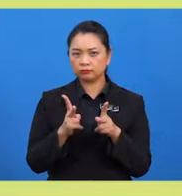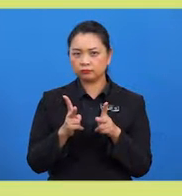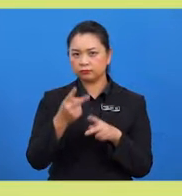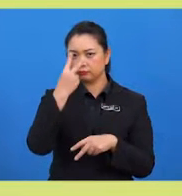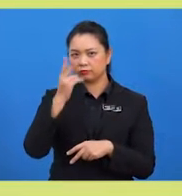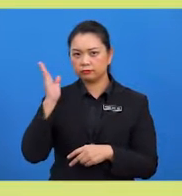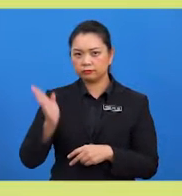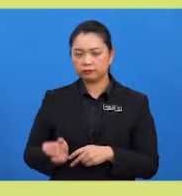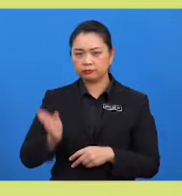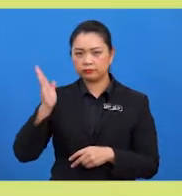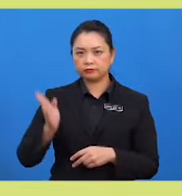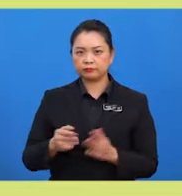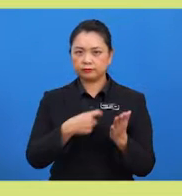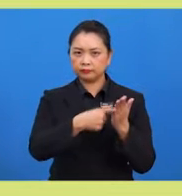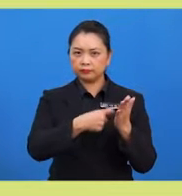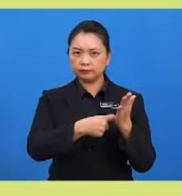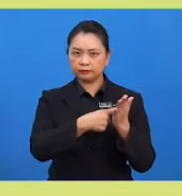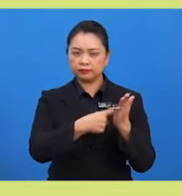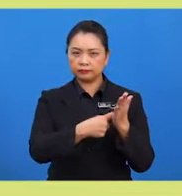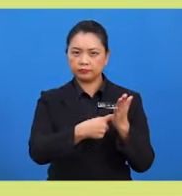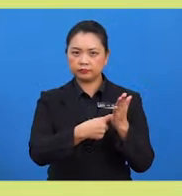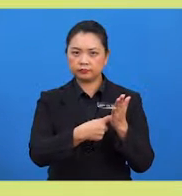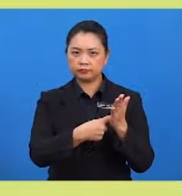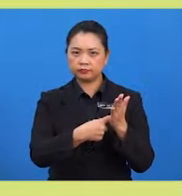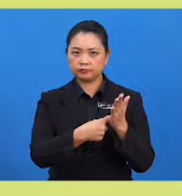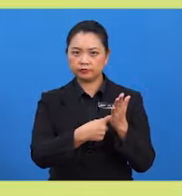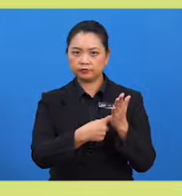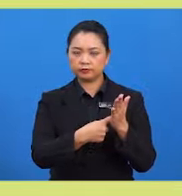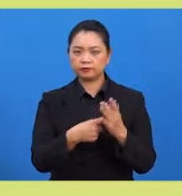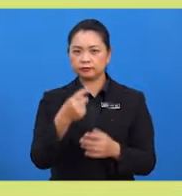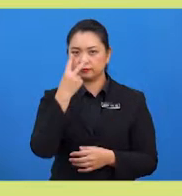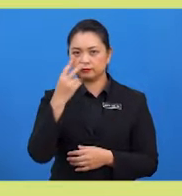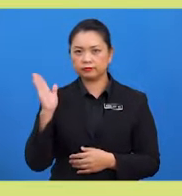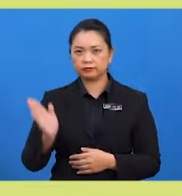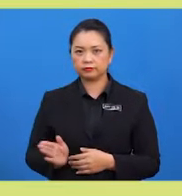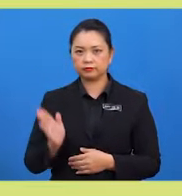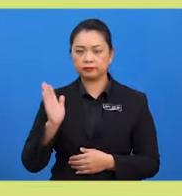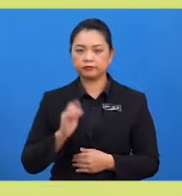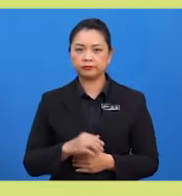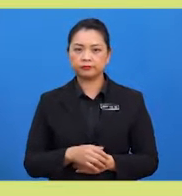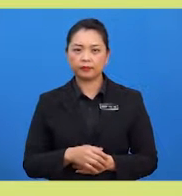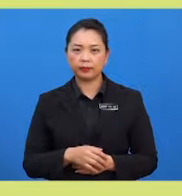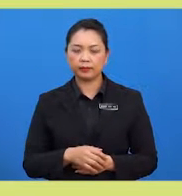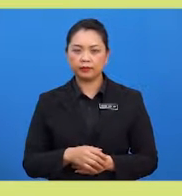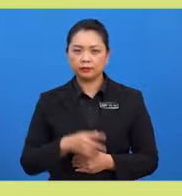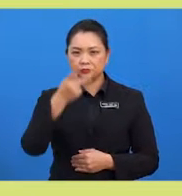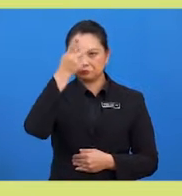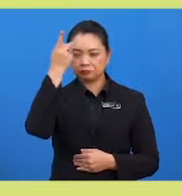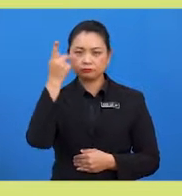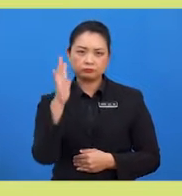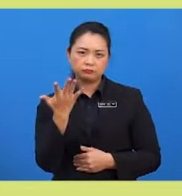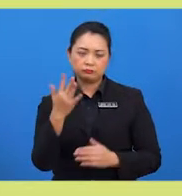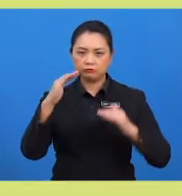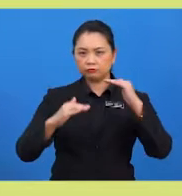baki berkurangan. Nilai buku kenderaan ialah RM20,000 tolak kosong kerana